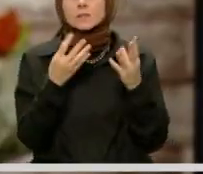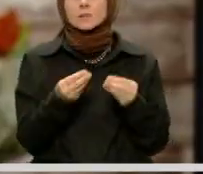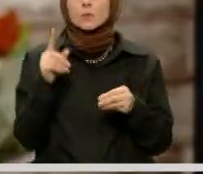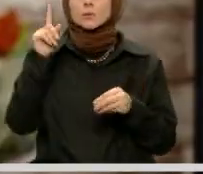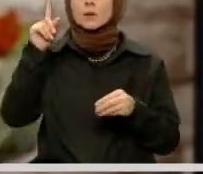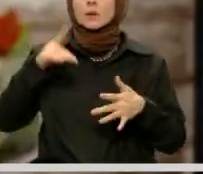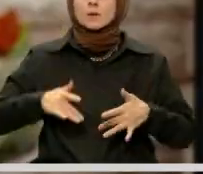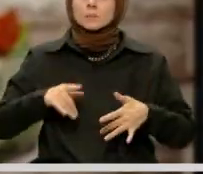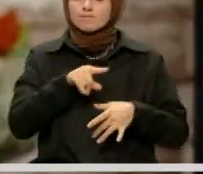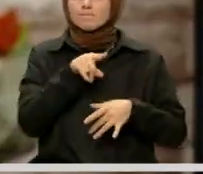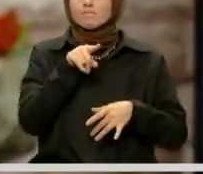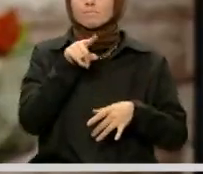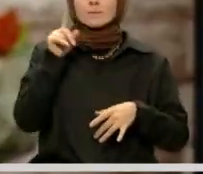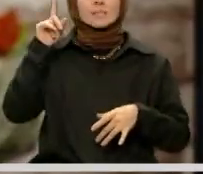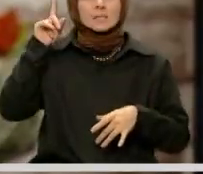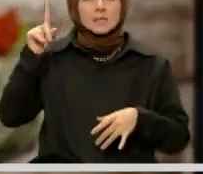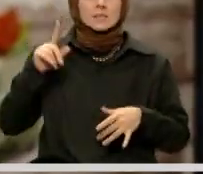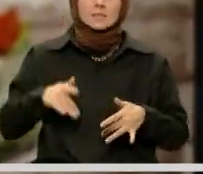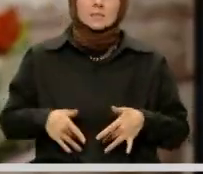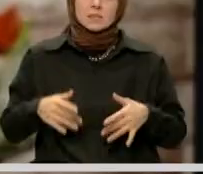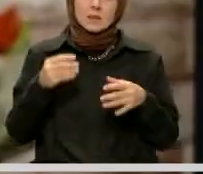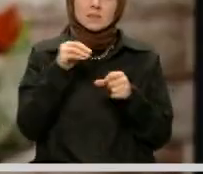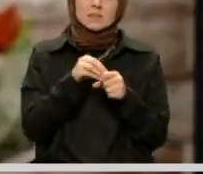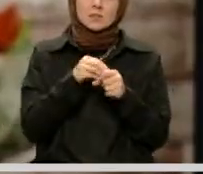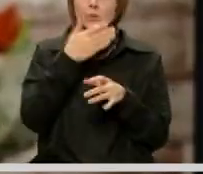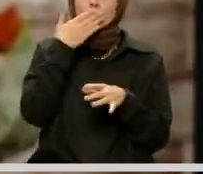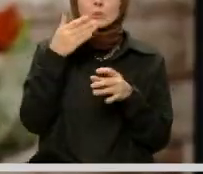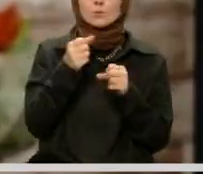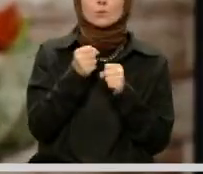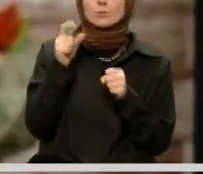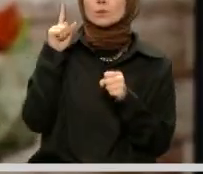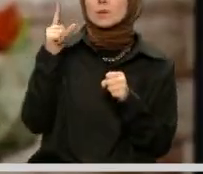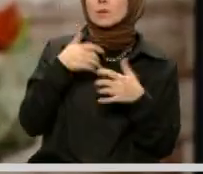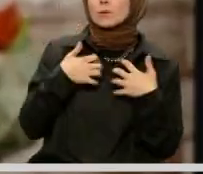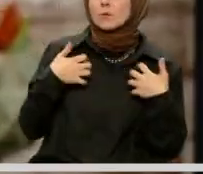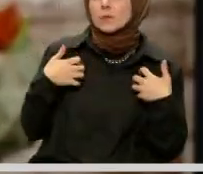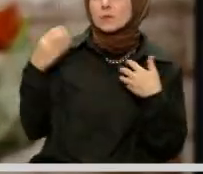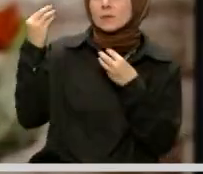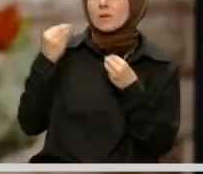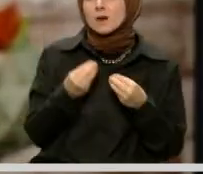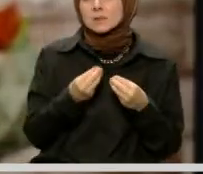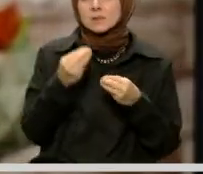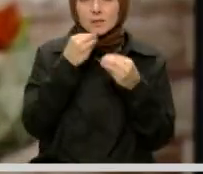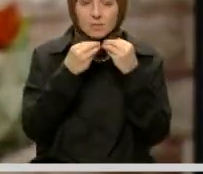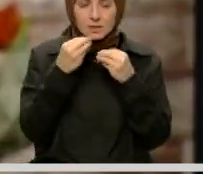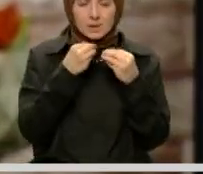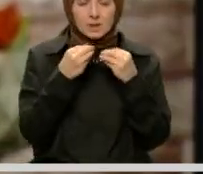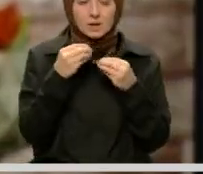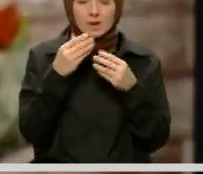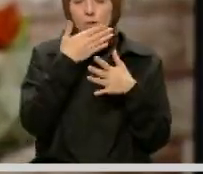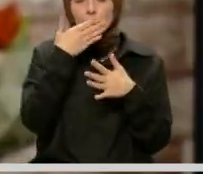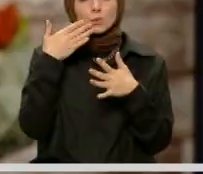oruç tuttuk. Sana inandık, sana güvendik. Verdiğin nimetlerle orucumuzu açıyoruz. Hamdolsun verdiğin nimetlere.